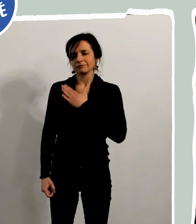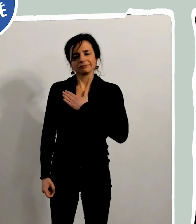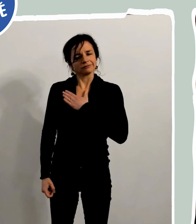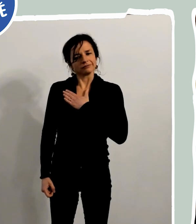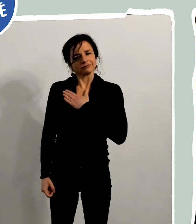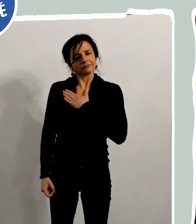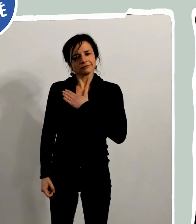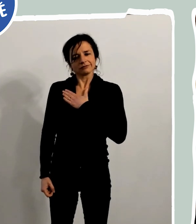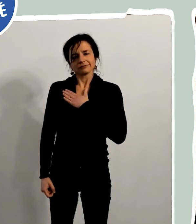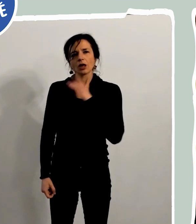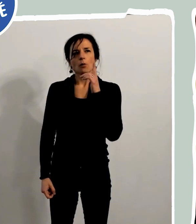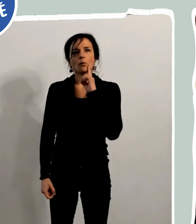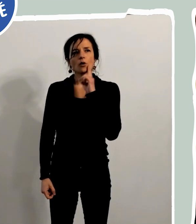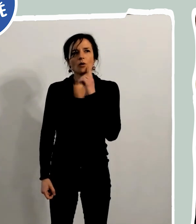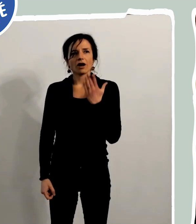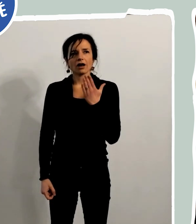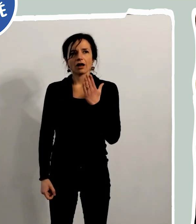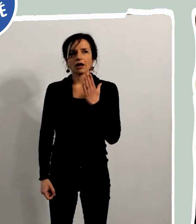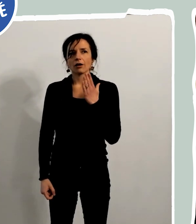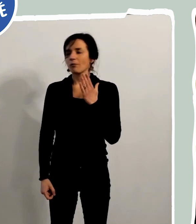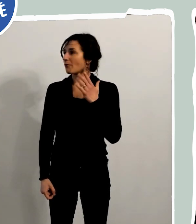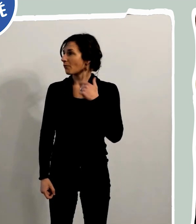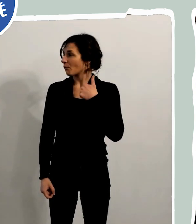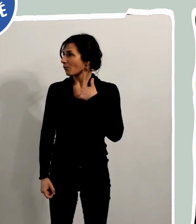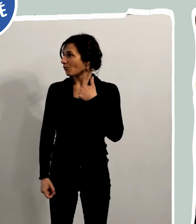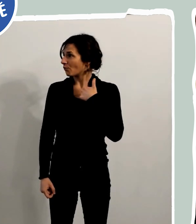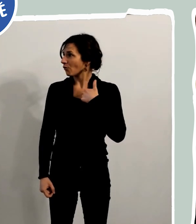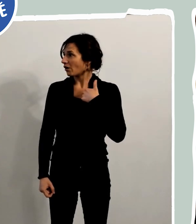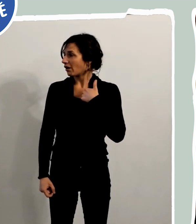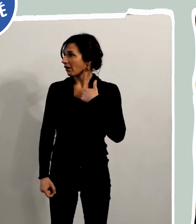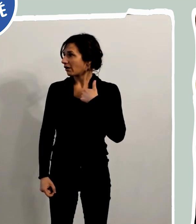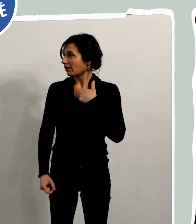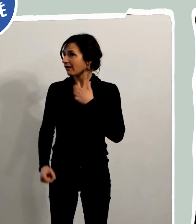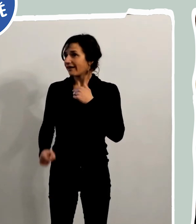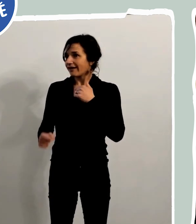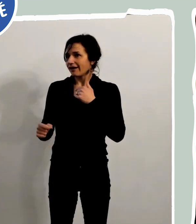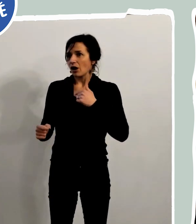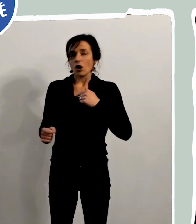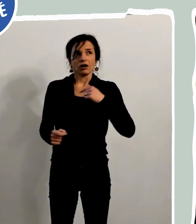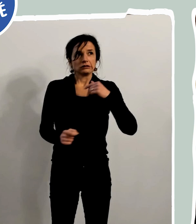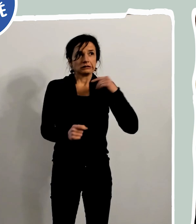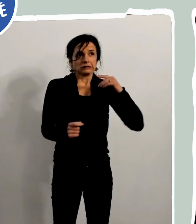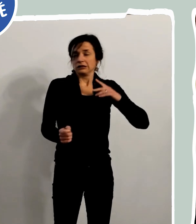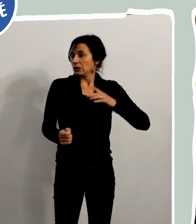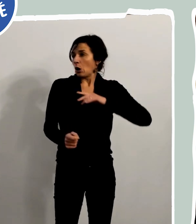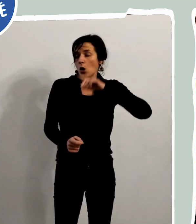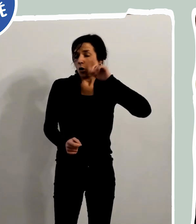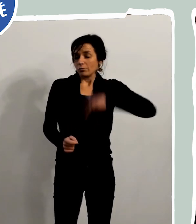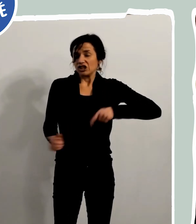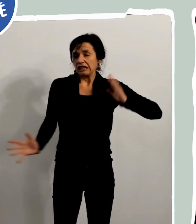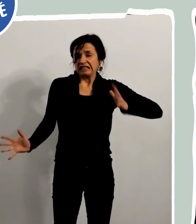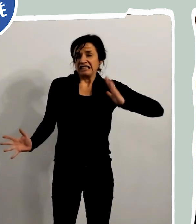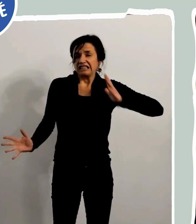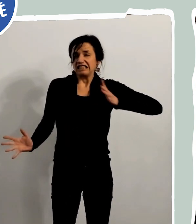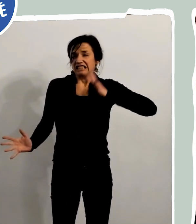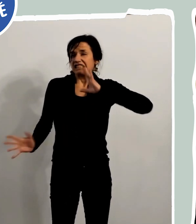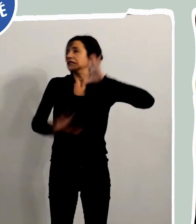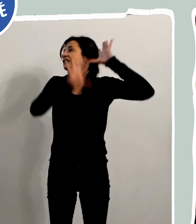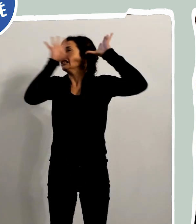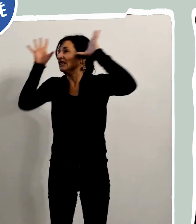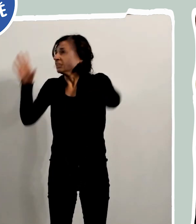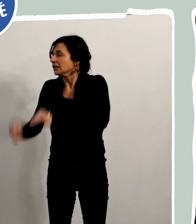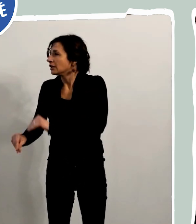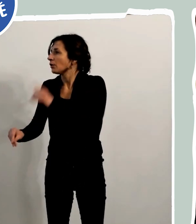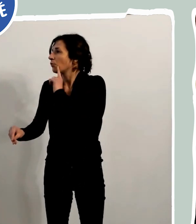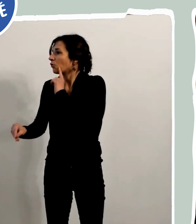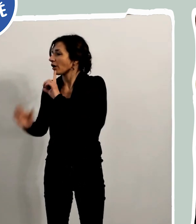j'ai été obligée de courir pour assister au moins aux 30 dernières minutes parce que je me suis dit il faut pas rater cette occasion. Et parce que je